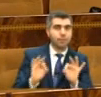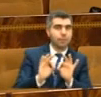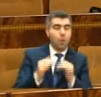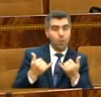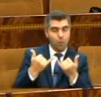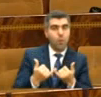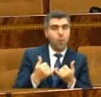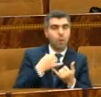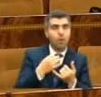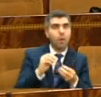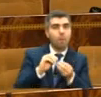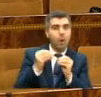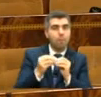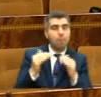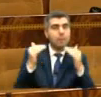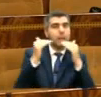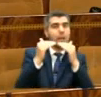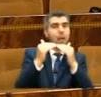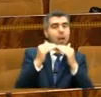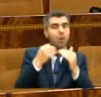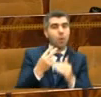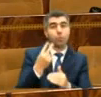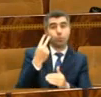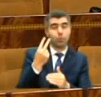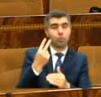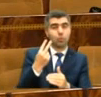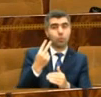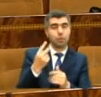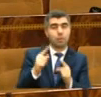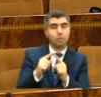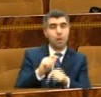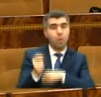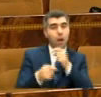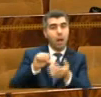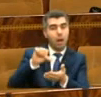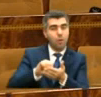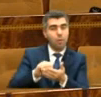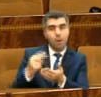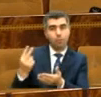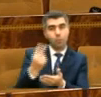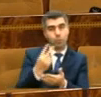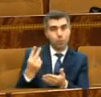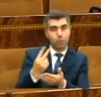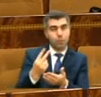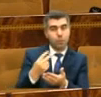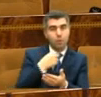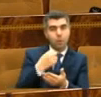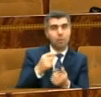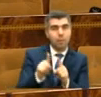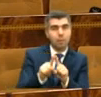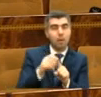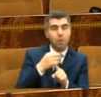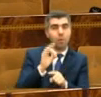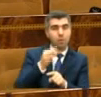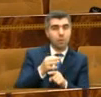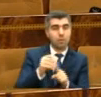الوزير، إقليم طاطا جوج دوار فيهم كثافة سكانية، سيدي عبد الله مبارك واحد المسجد ديال توريرت وديال الزاويه